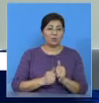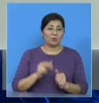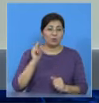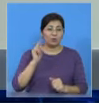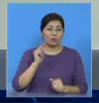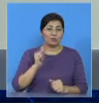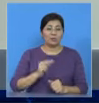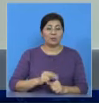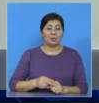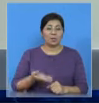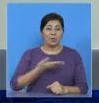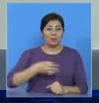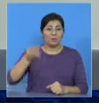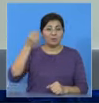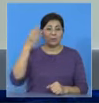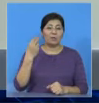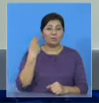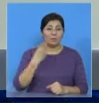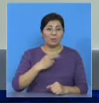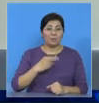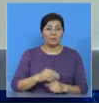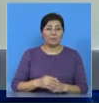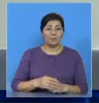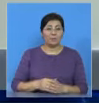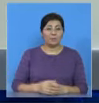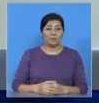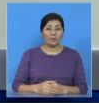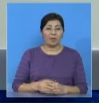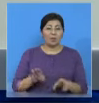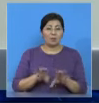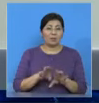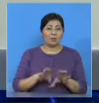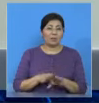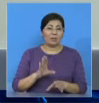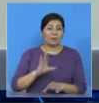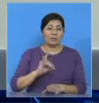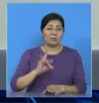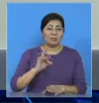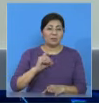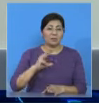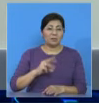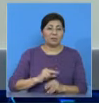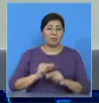адамдарға, оқушыларға білімді, сапалы білімді береді. Сонымен қатар Сырым ағай өте